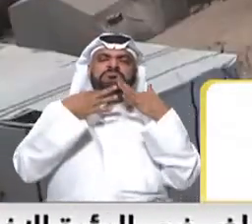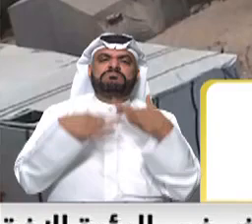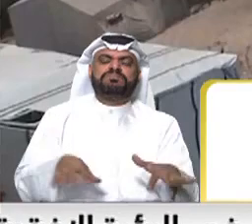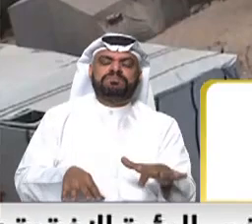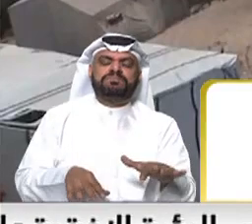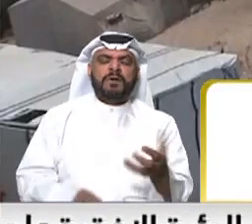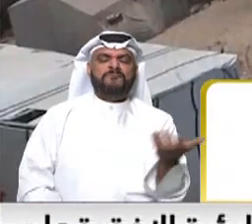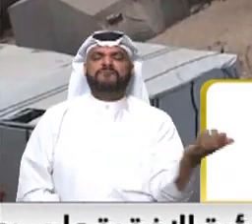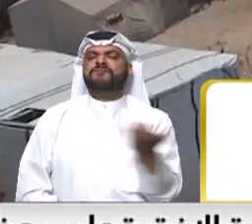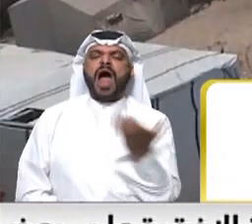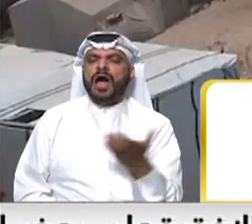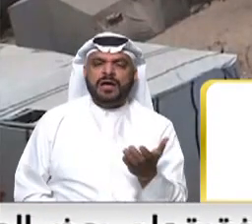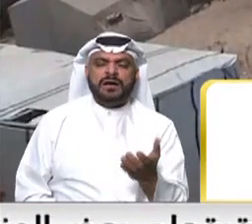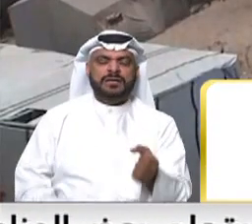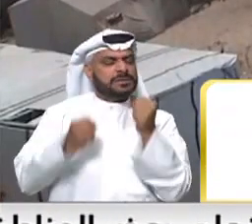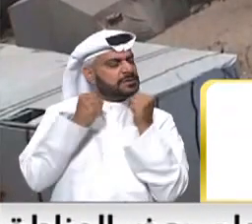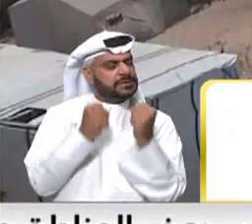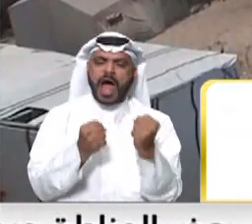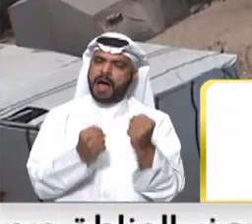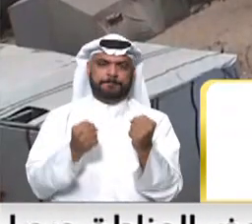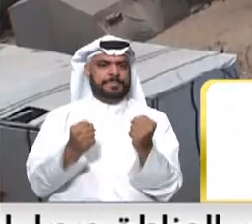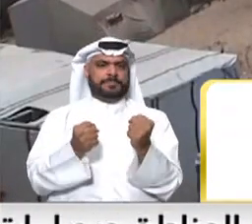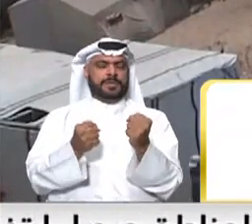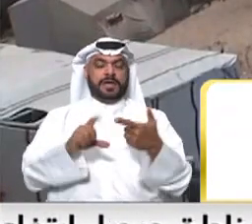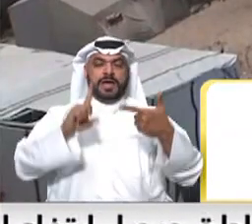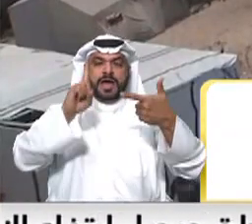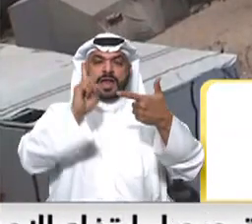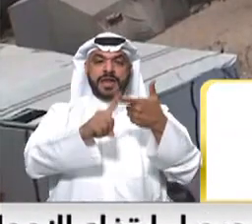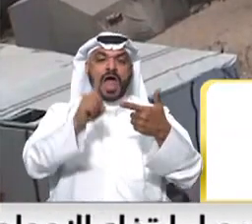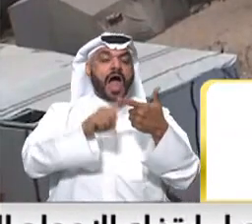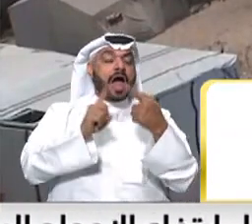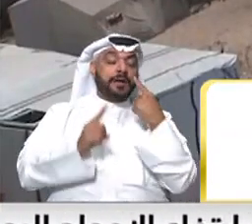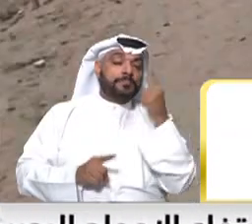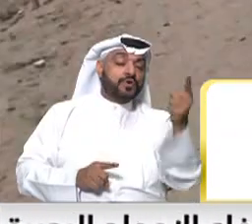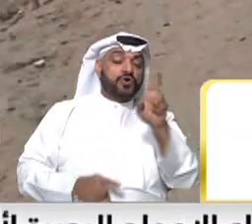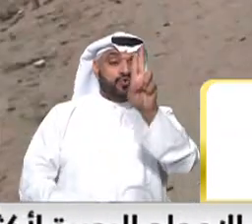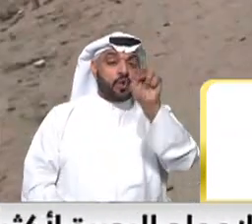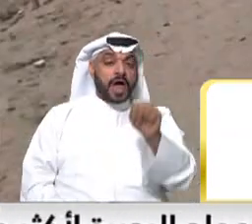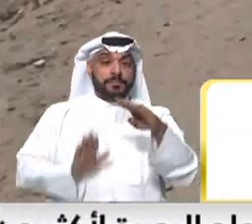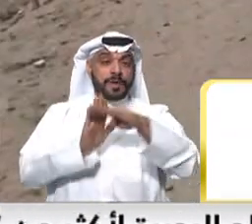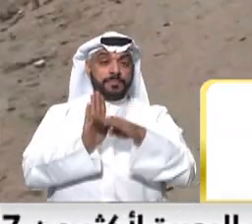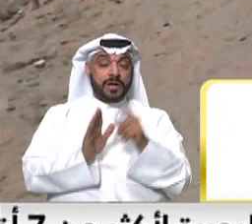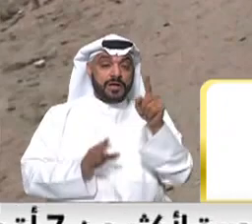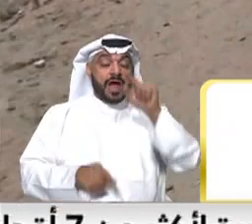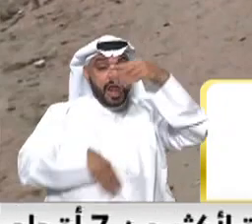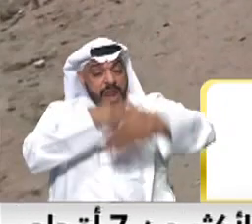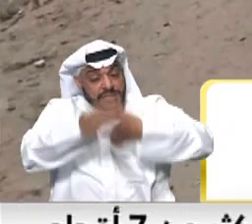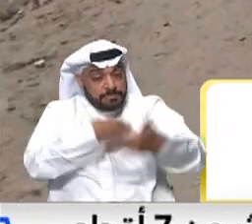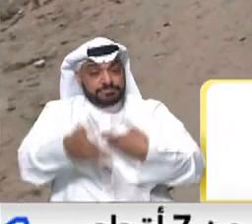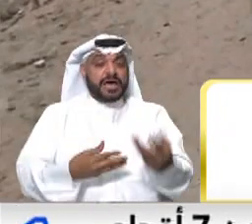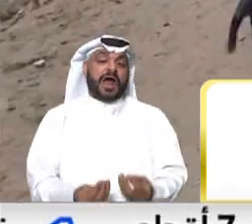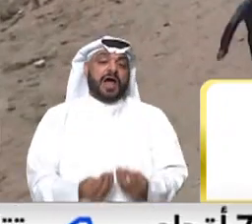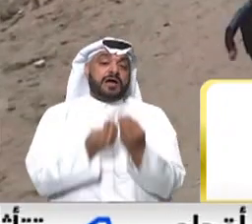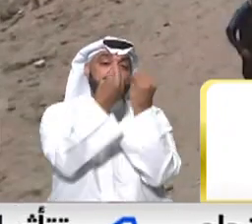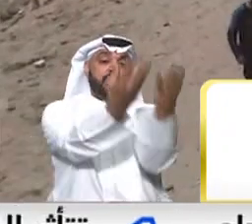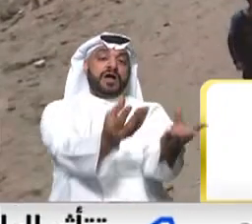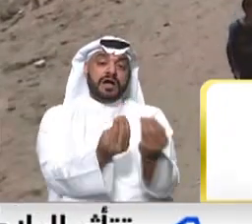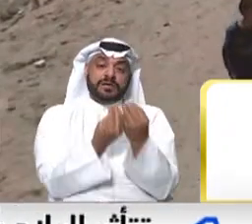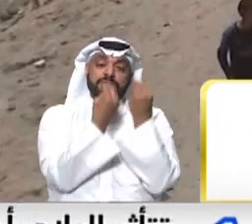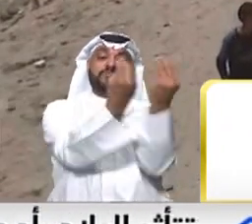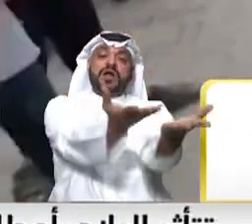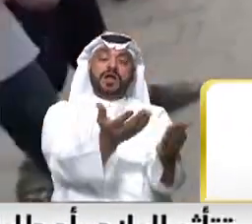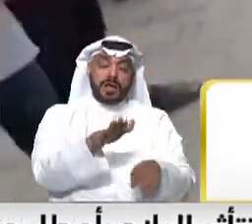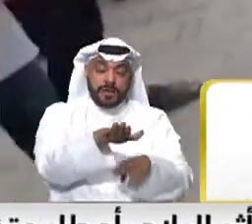جوع كارثيه نائب المدير التنفيذي للبرنامج قال ان ادخال المزيد من الم دات ضروري